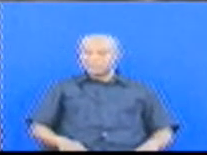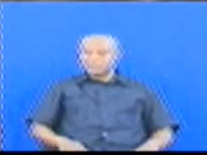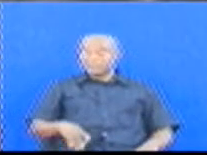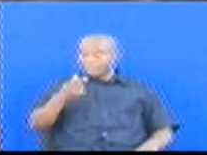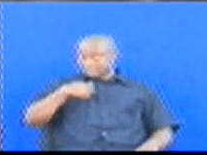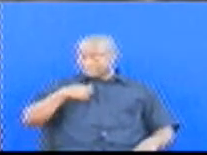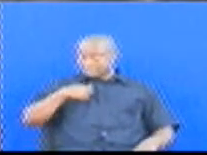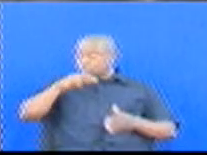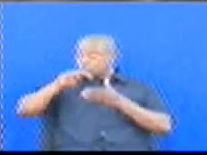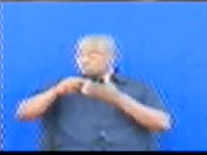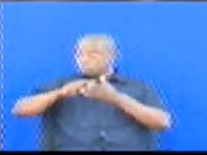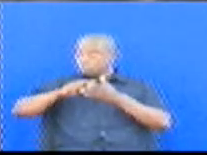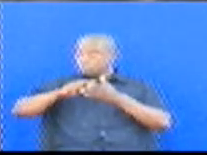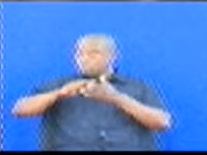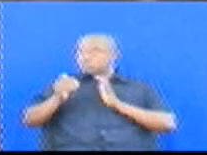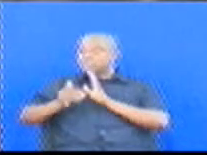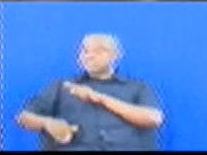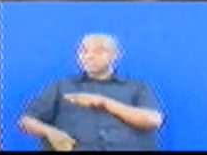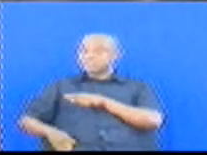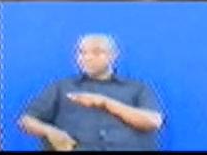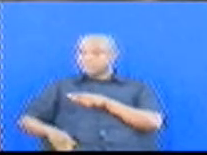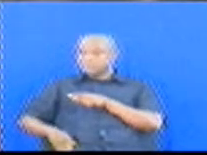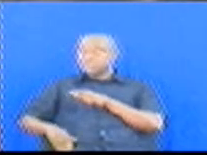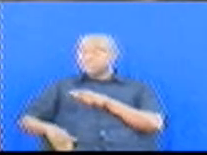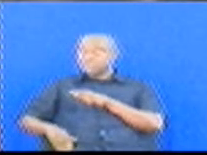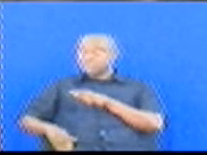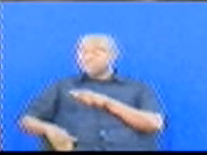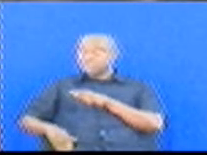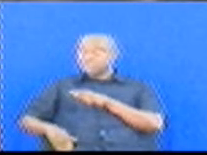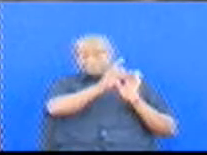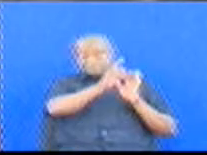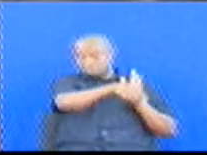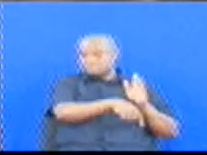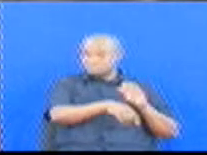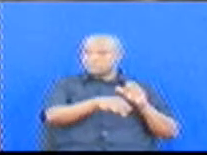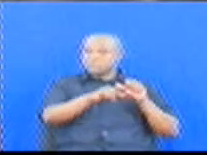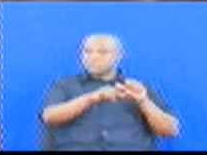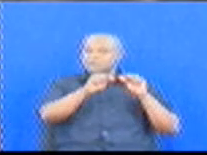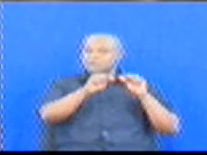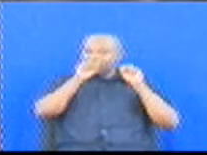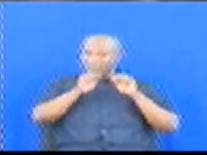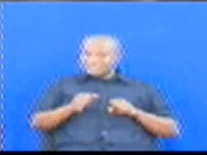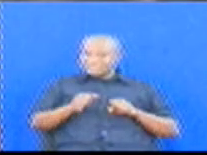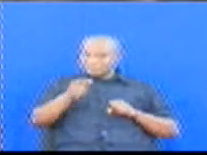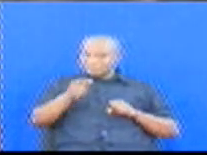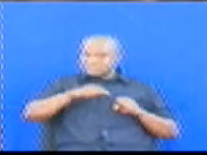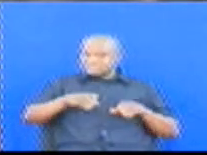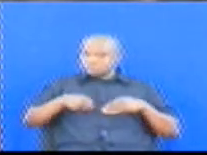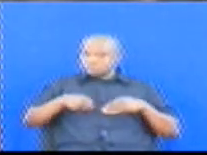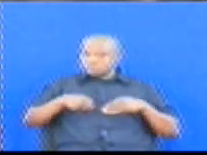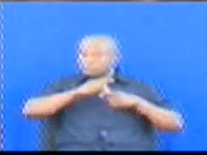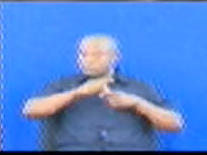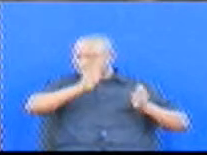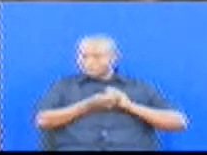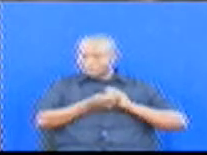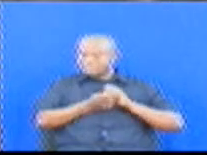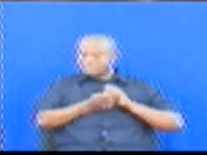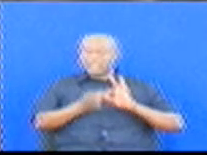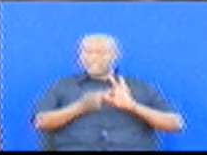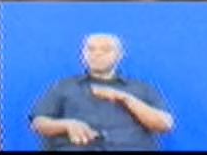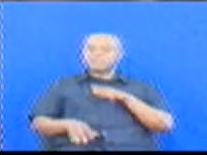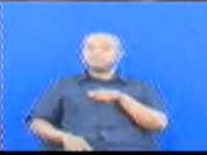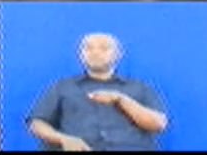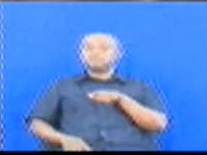Tunaposoma haya marekebisho na sheria iliyopo, lazima tutoe tafsiri iliyo sahihi, hasa kwa wale